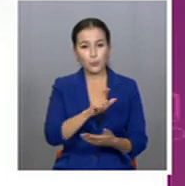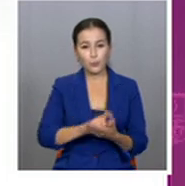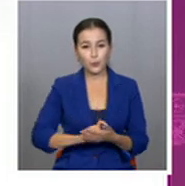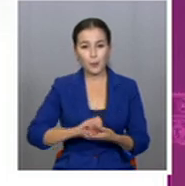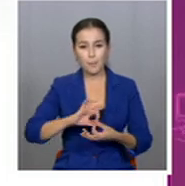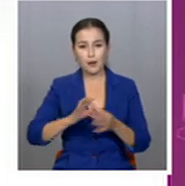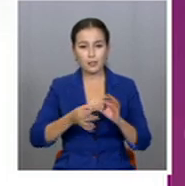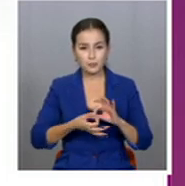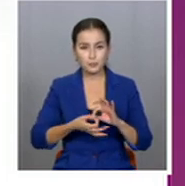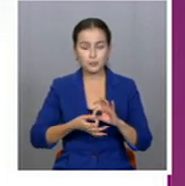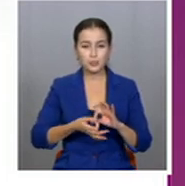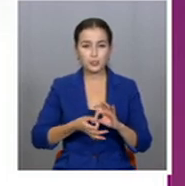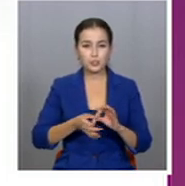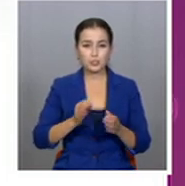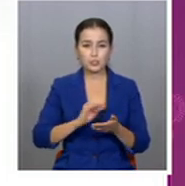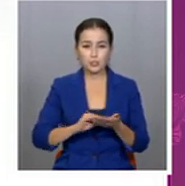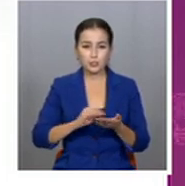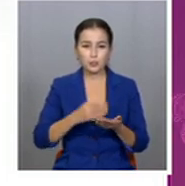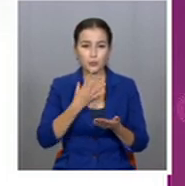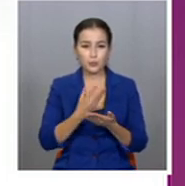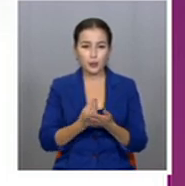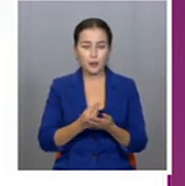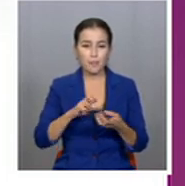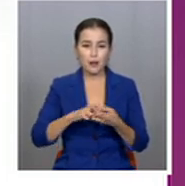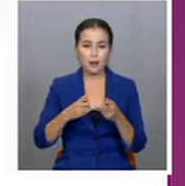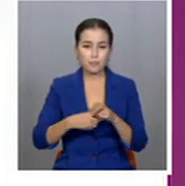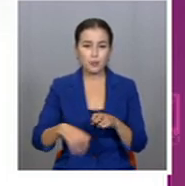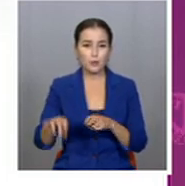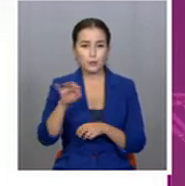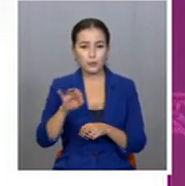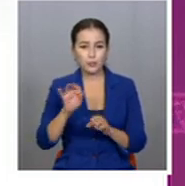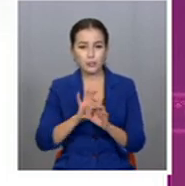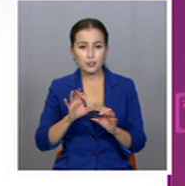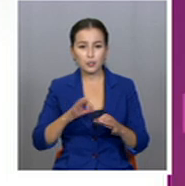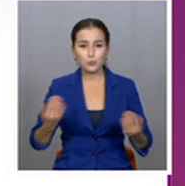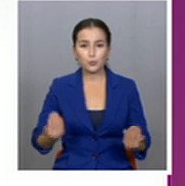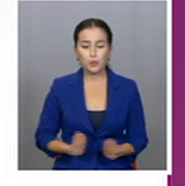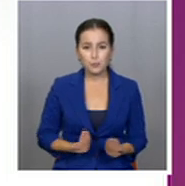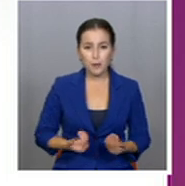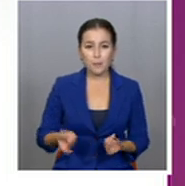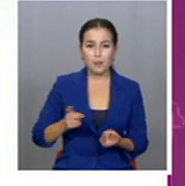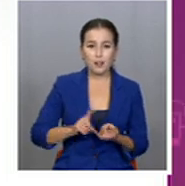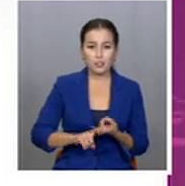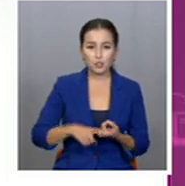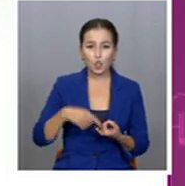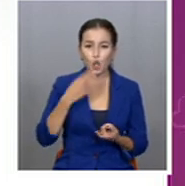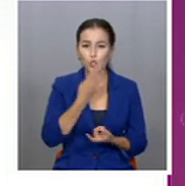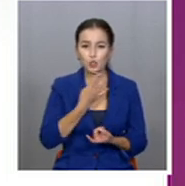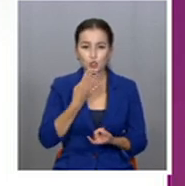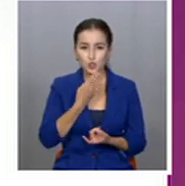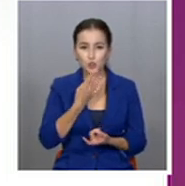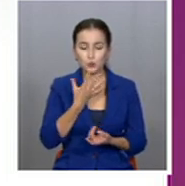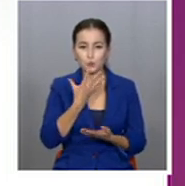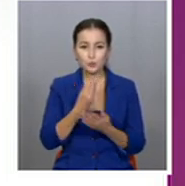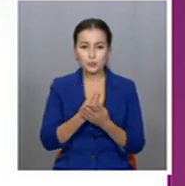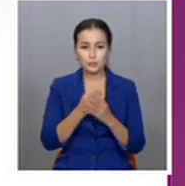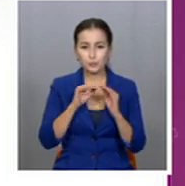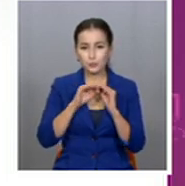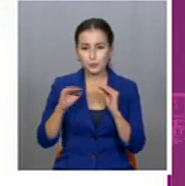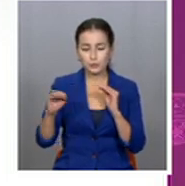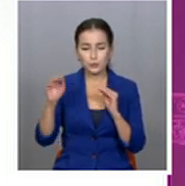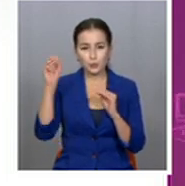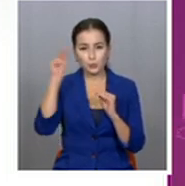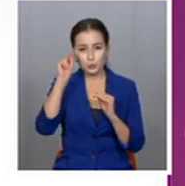танысып, шығармада көтерілген мәселелерді өмірмен байланыстырып, ұлттық мүдде тұрғысынан ашуды